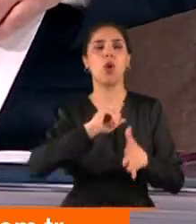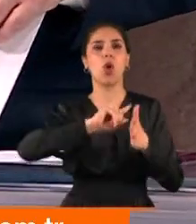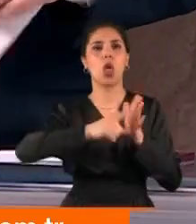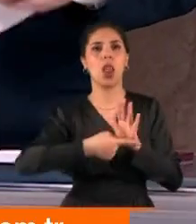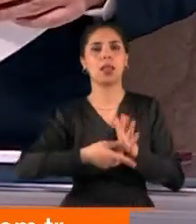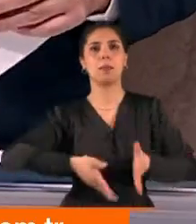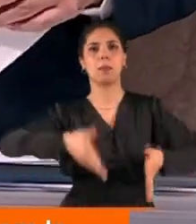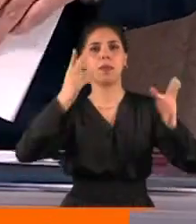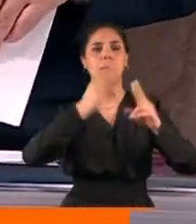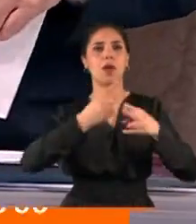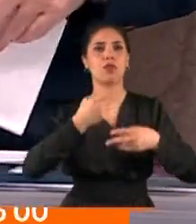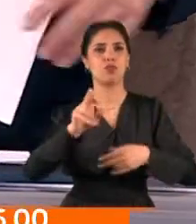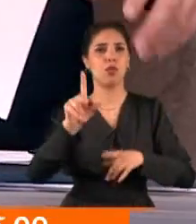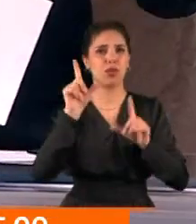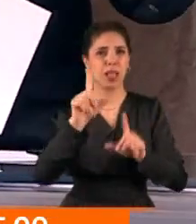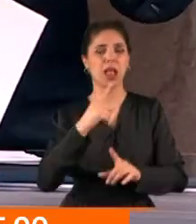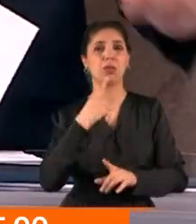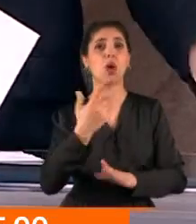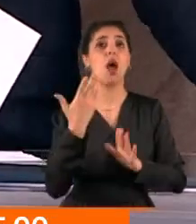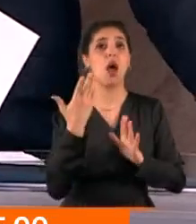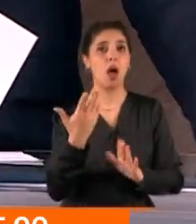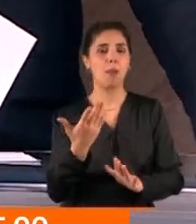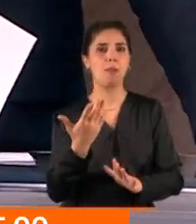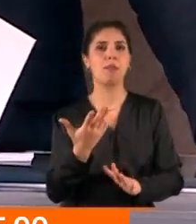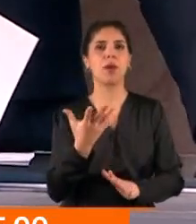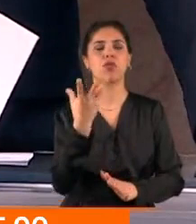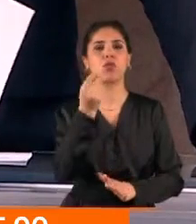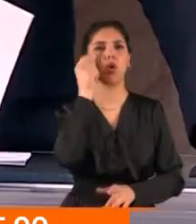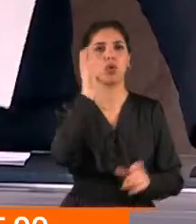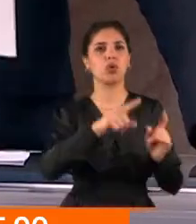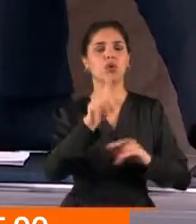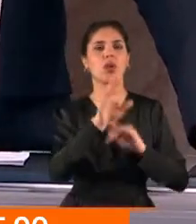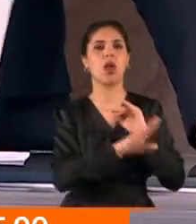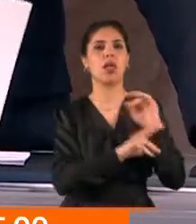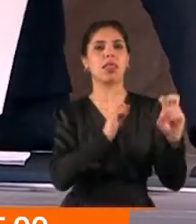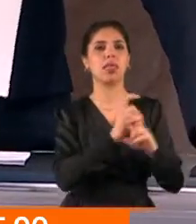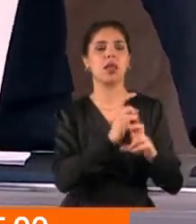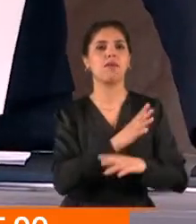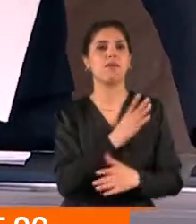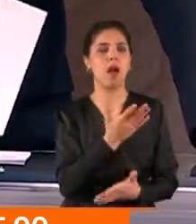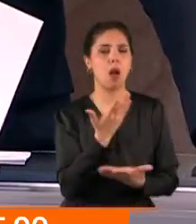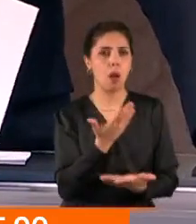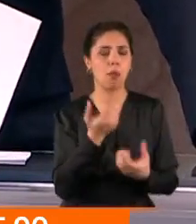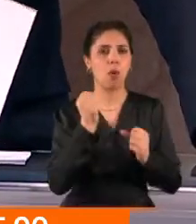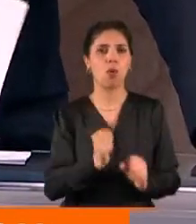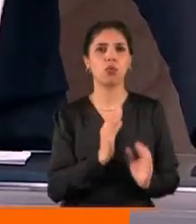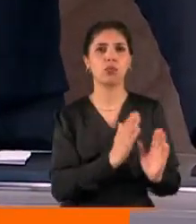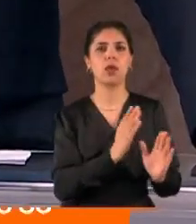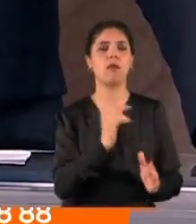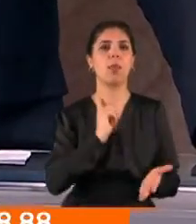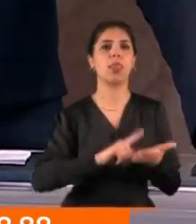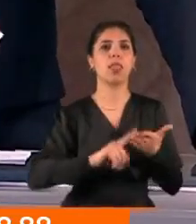binaların bir an önce boşaltılması gerektiğini söylüyor. Ancak onlarca kişi hayati tehlikeleri olmasına rağmen oturmaya devam